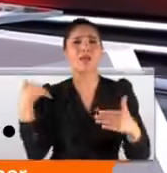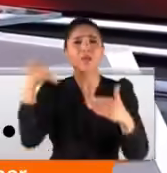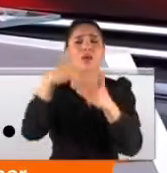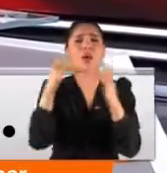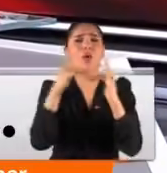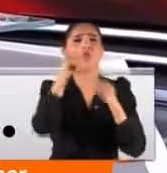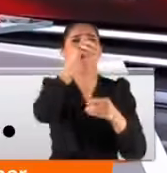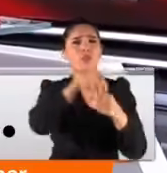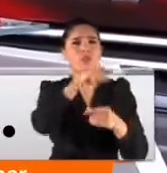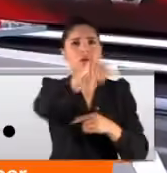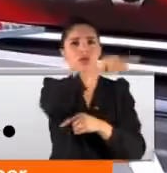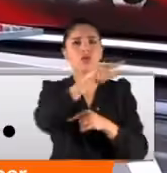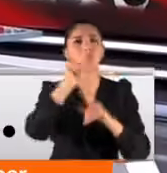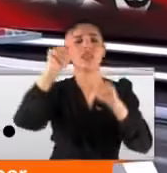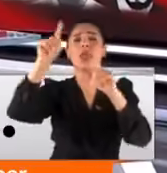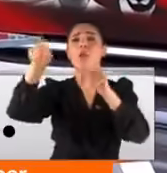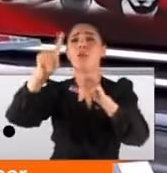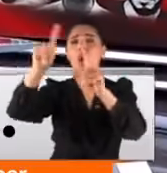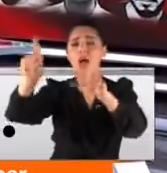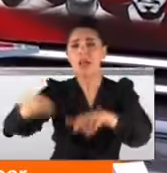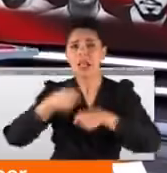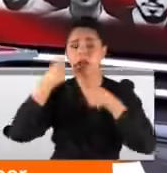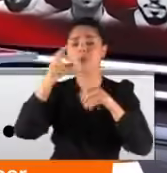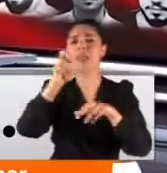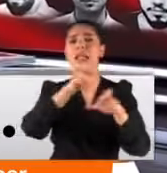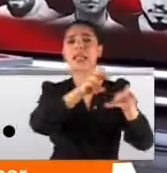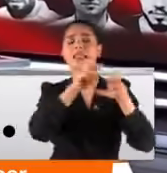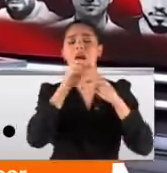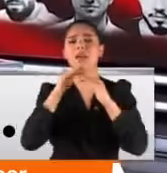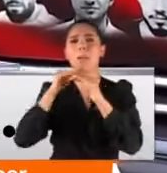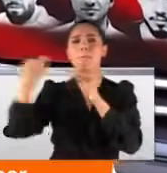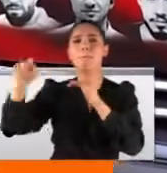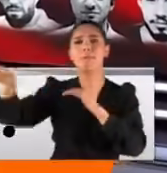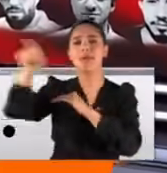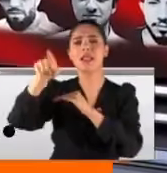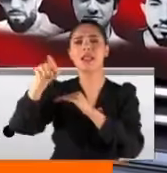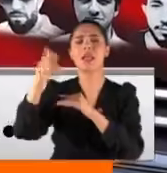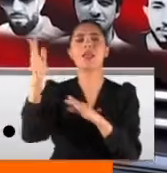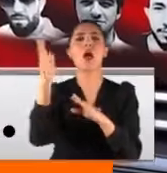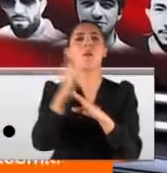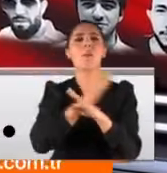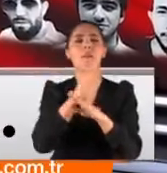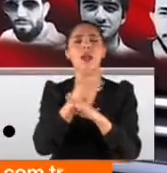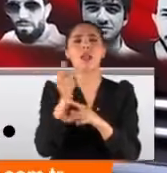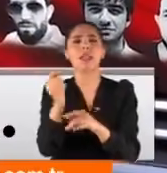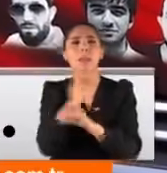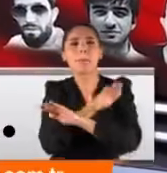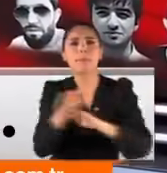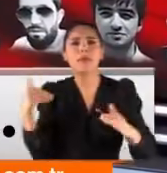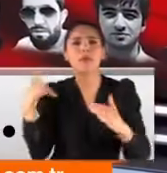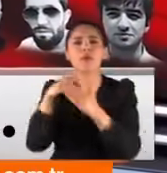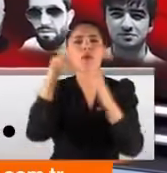köprüdeydi hainler. Gasp ettikleri tankın namlusunu millete çevirdiler. Cephaneleri sona erene kadar da